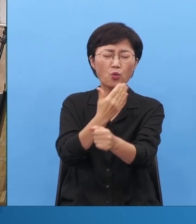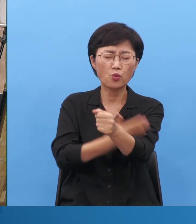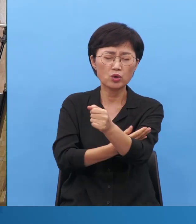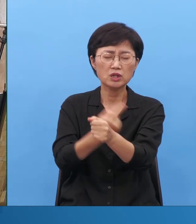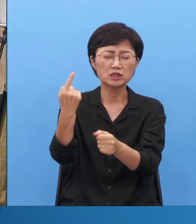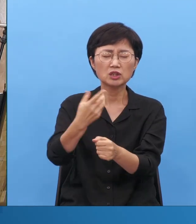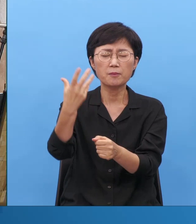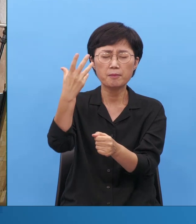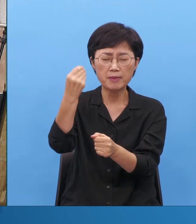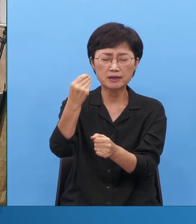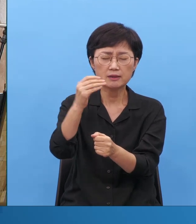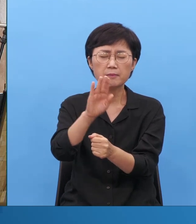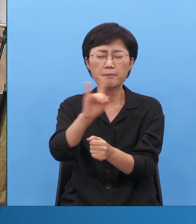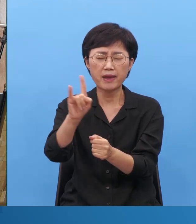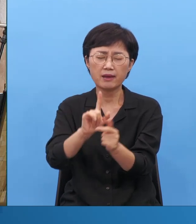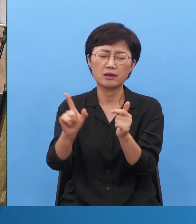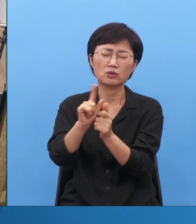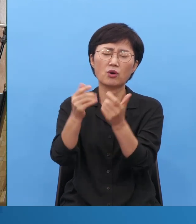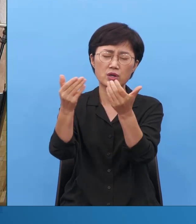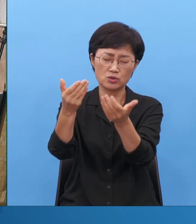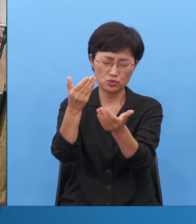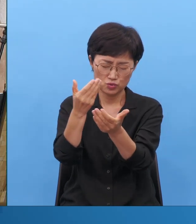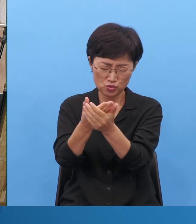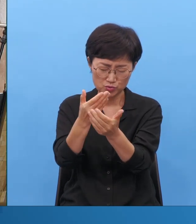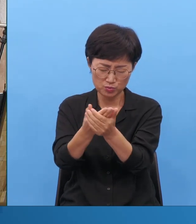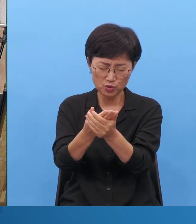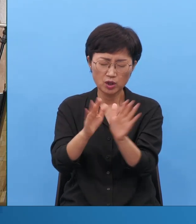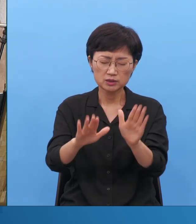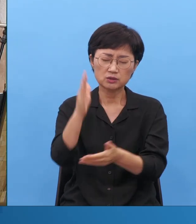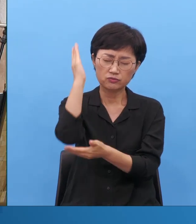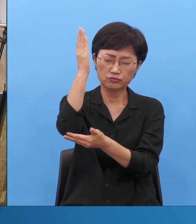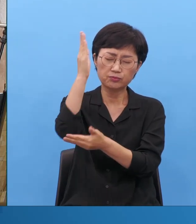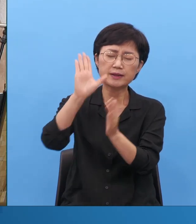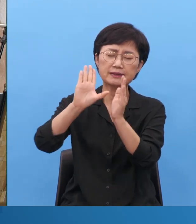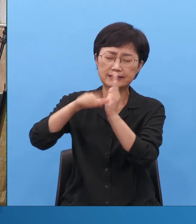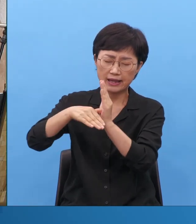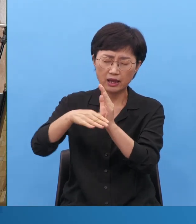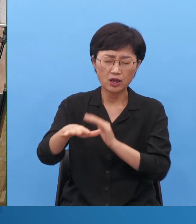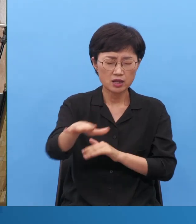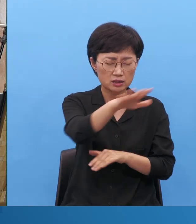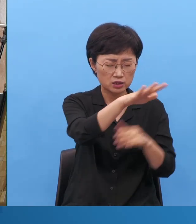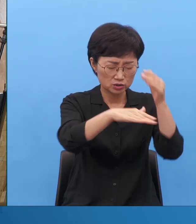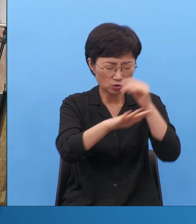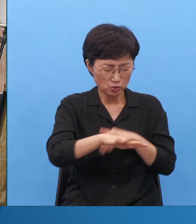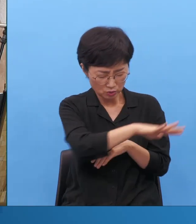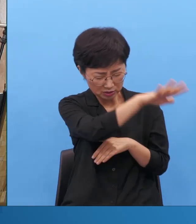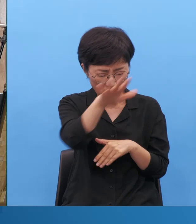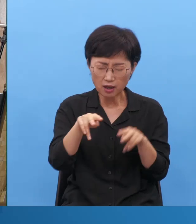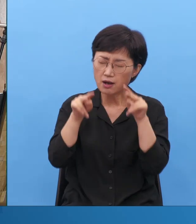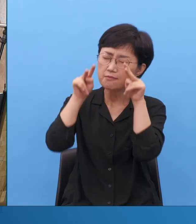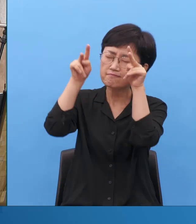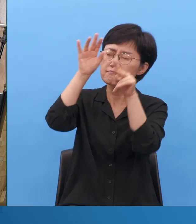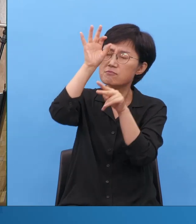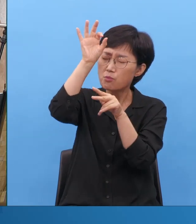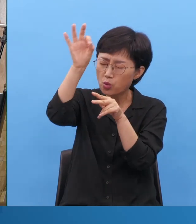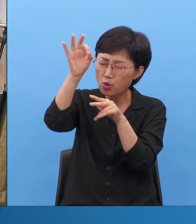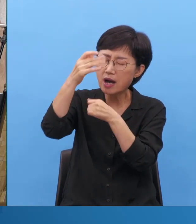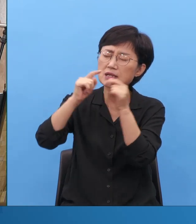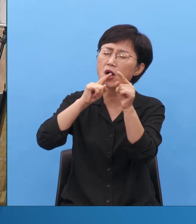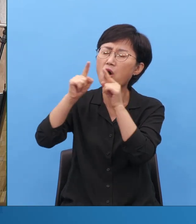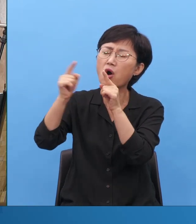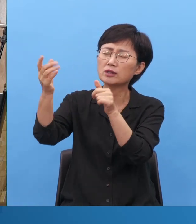주시고 전 성도가 언약으로 붙잡은 성취될 말씀을 허락하여 주옵소서. Grant the greatest filling of the Holy Spirit and the 5 powers of strength